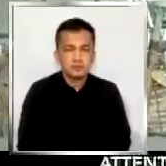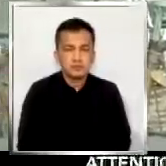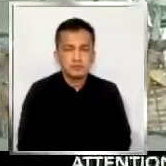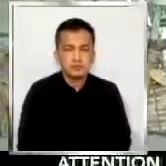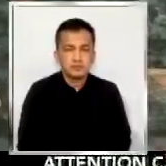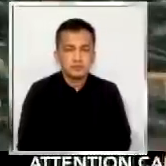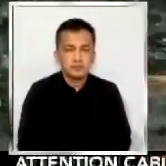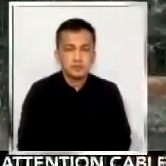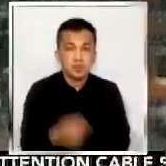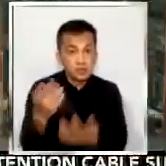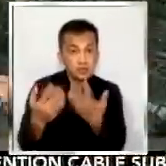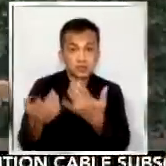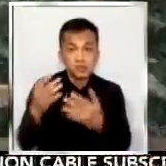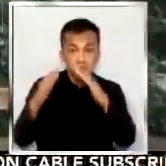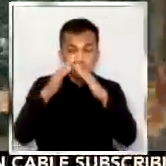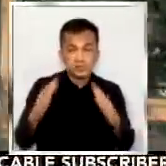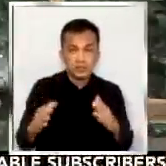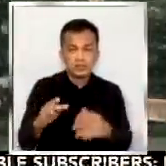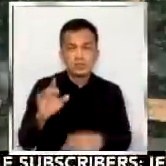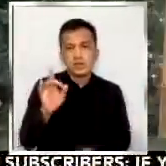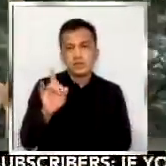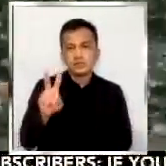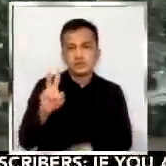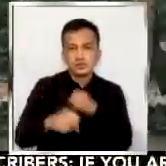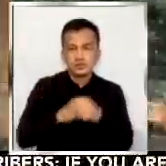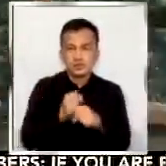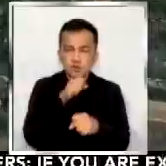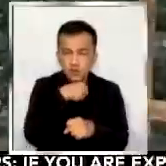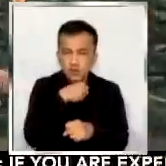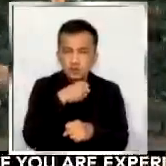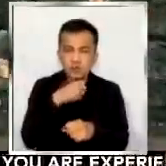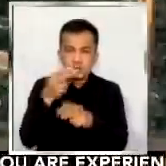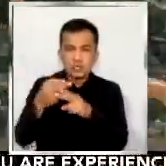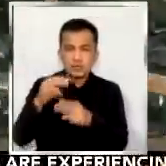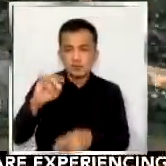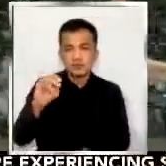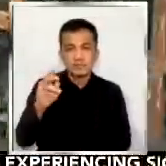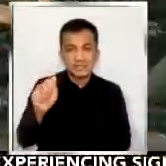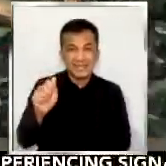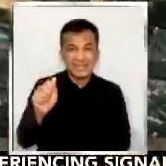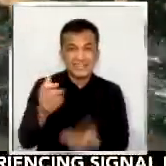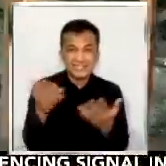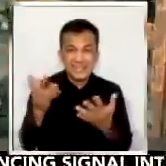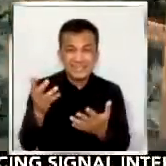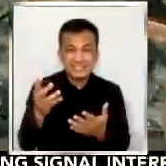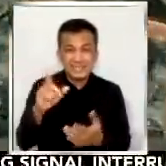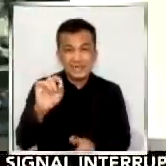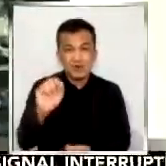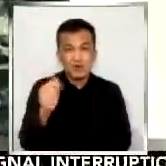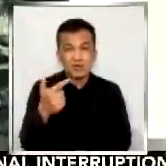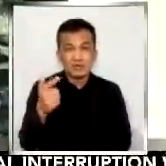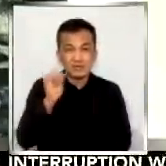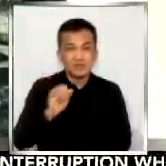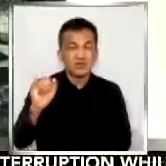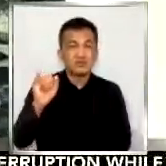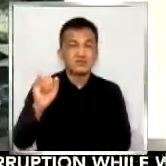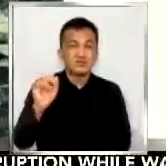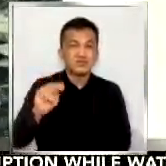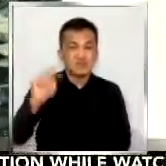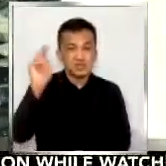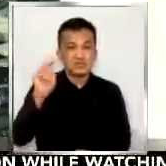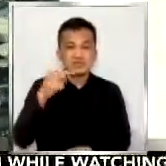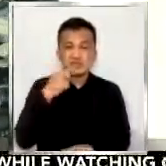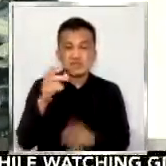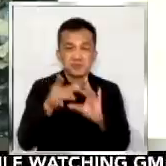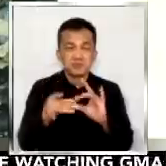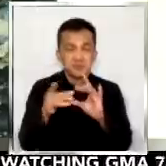Nasunog ang bahay ng 82 anyos na si Josita Bernal sa Lawag, Ilocos Norte. Kwento ng kanyang pamilya, mag-isa lang si Bernal sa